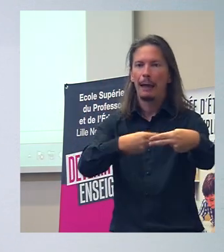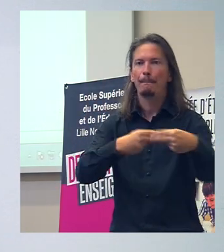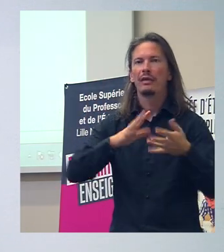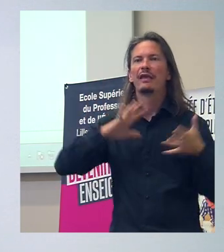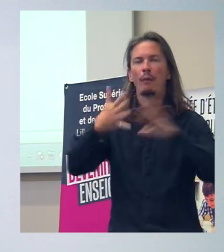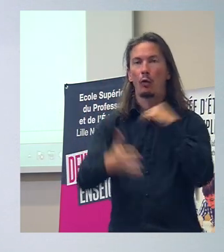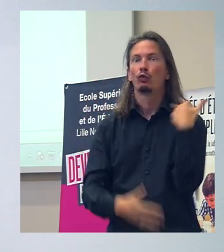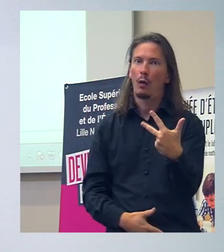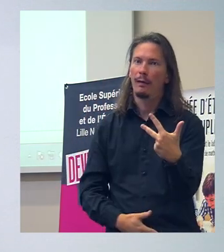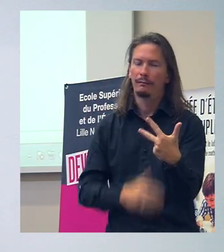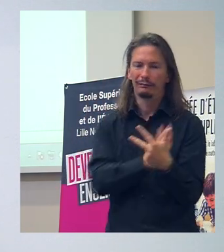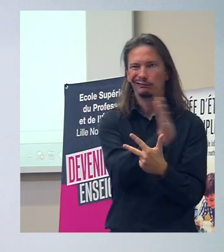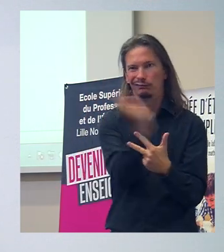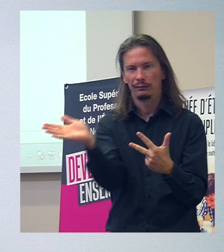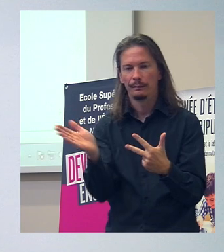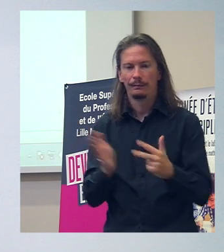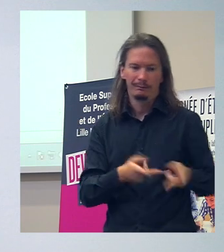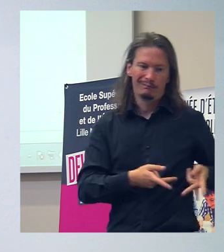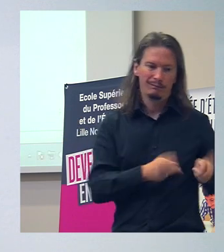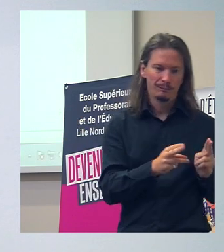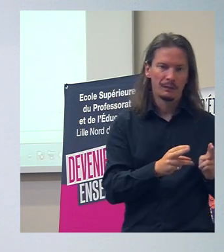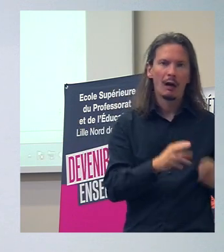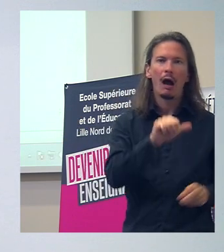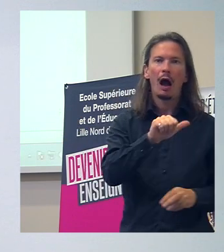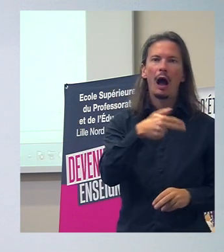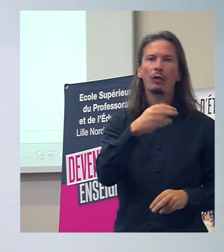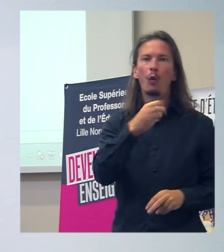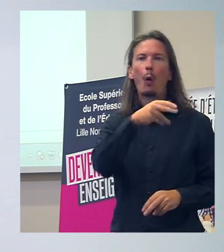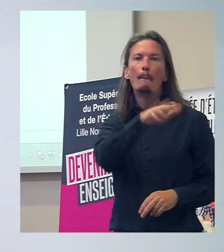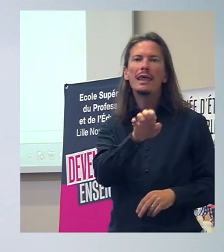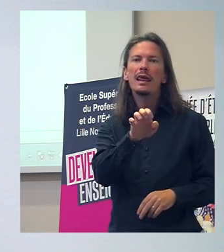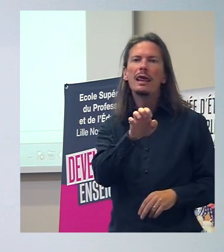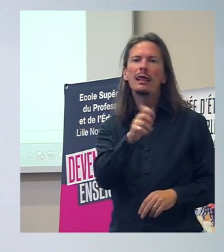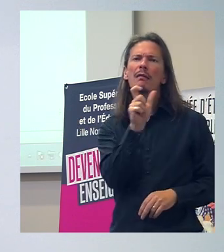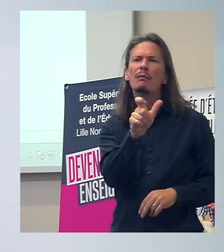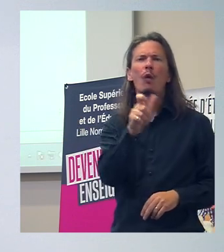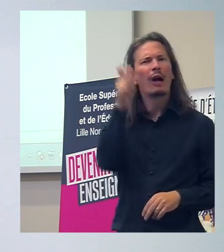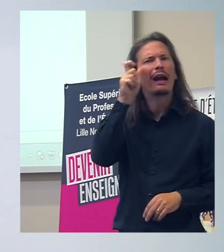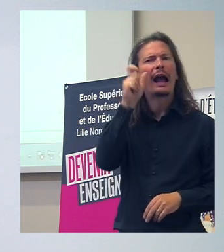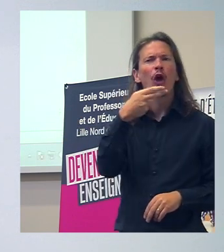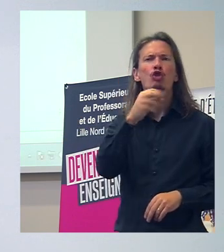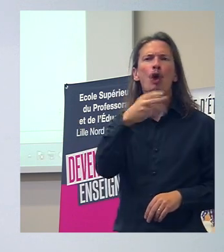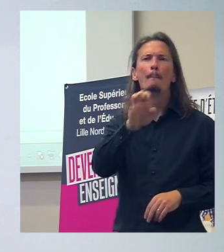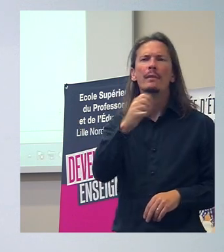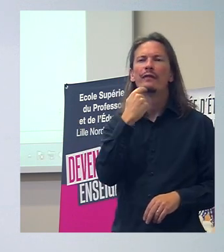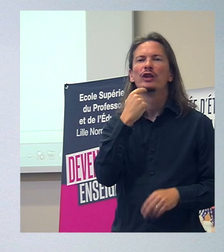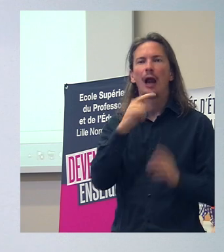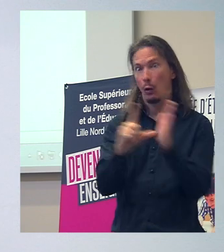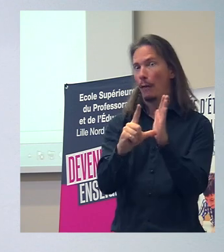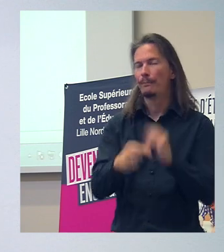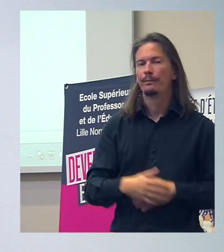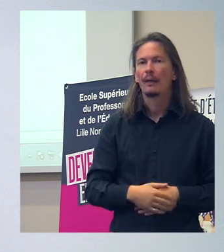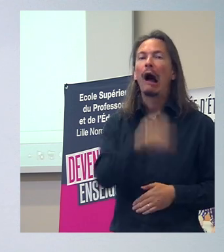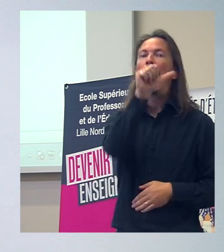développement. Le moment de l'anomie, donc en grec, nomos veut dire la loi,